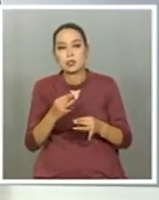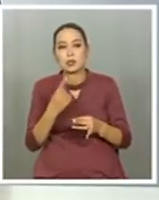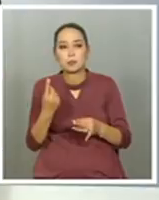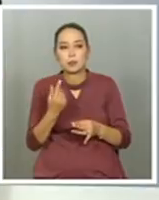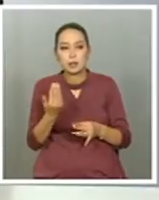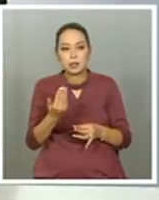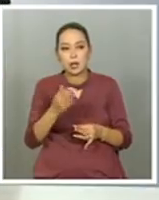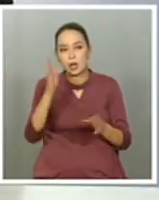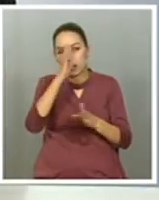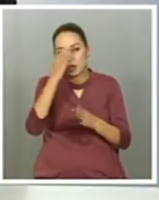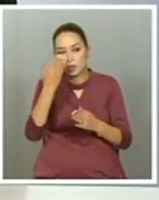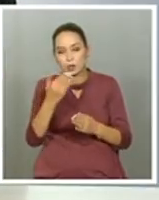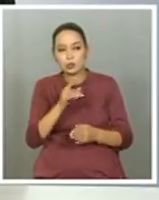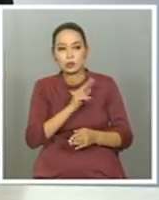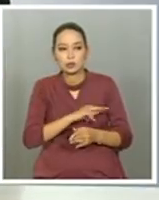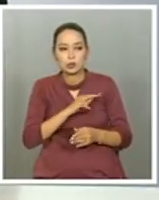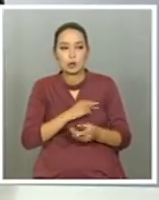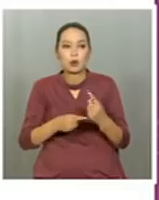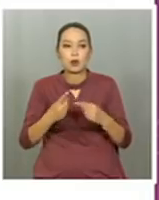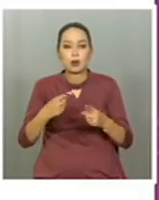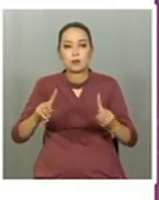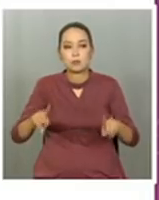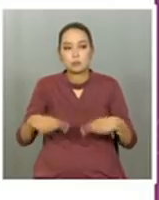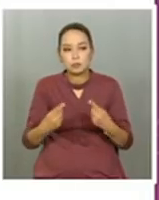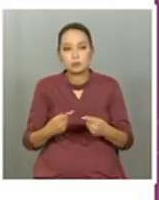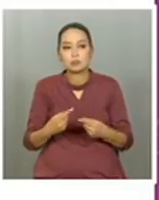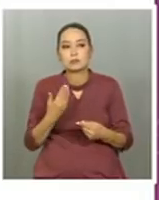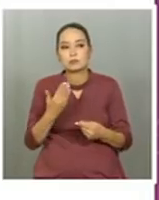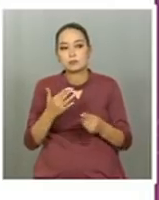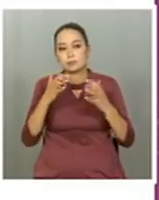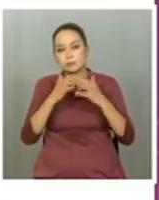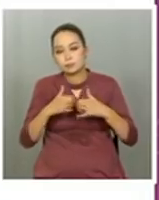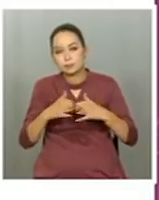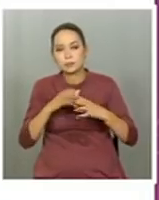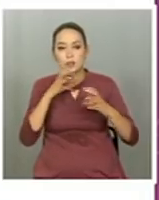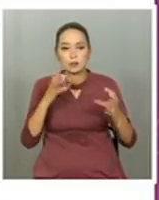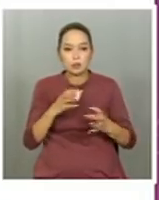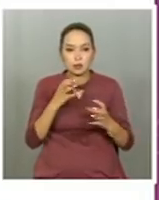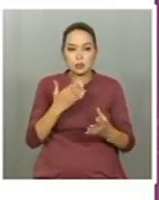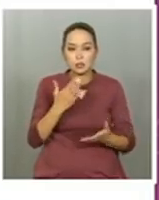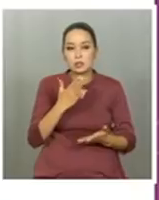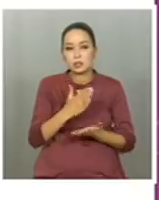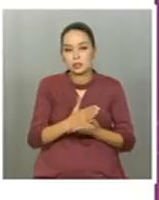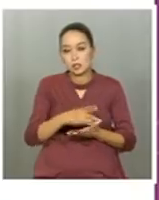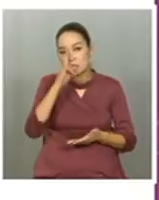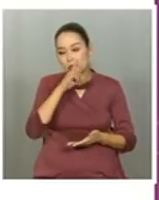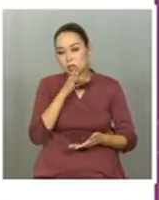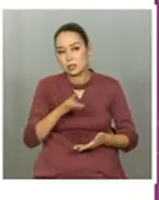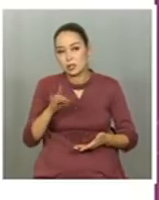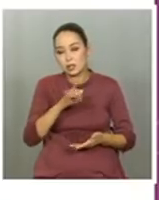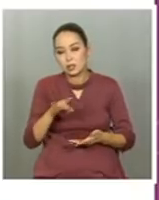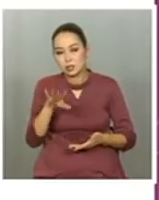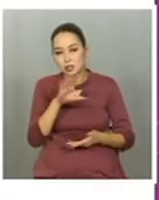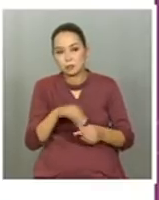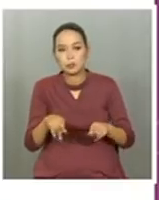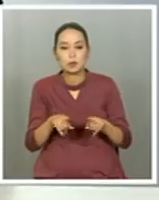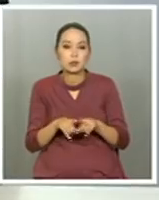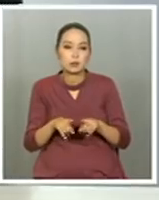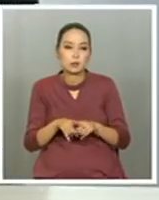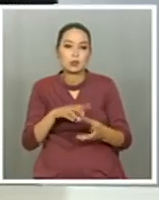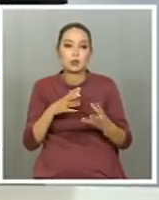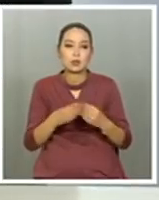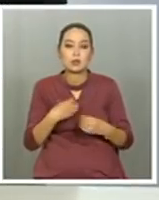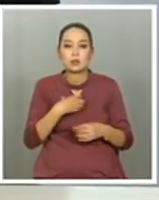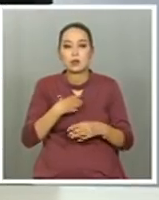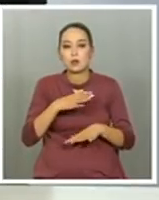олардың қайта қалпына келуін зерттеу және сақтау болып табылады. Қазақстан Республикасында 10 қорық бар. Оларды атап